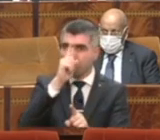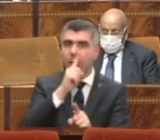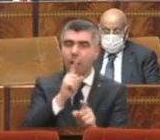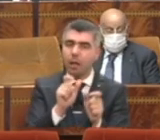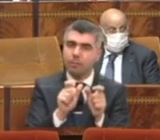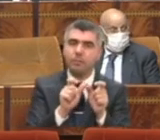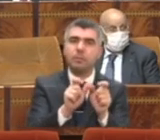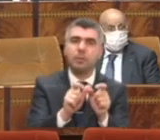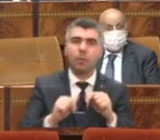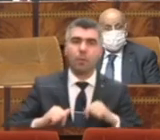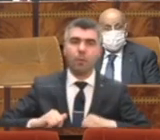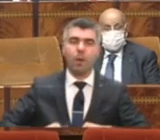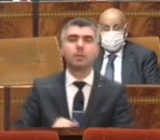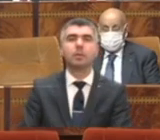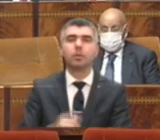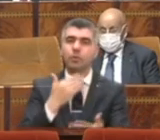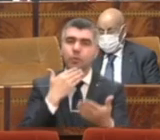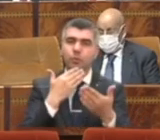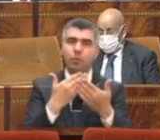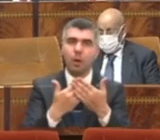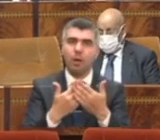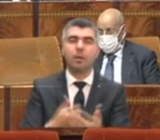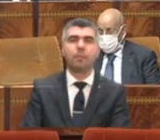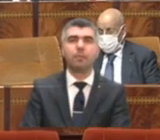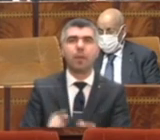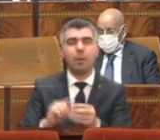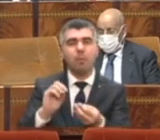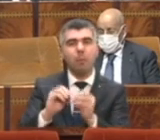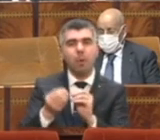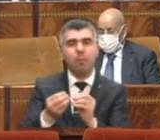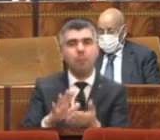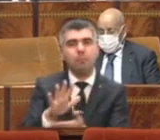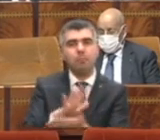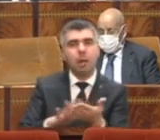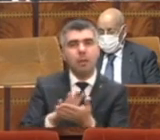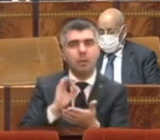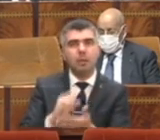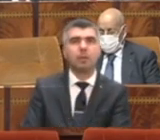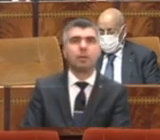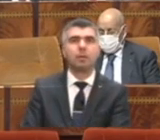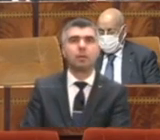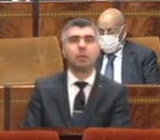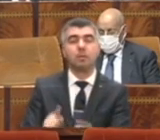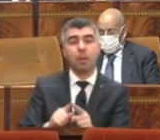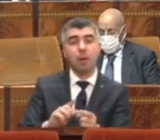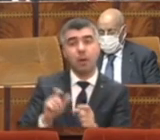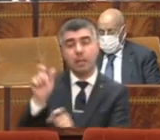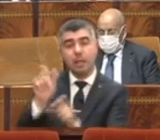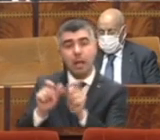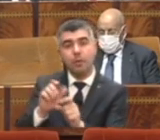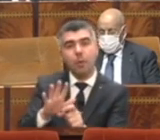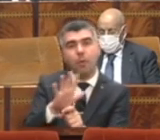الوزيره مشكوره باش تحلي هذا المشكل ان شاء الله، لانه السكان تقوا